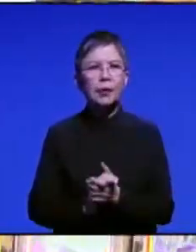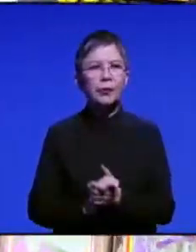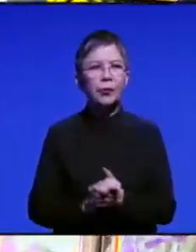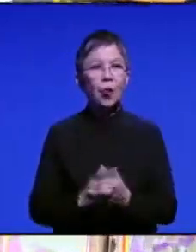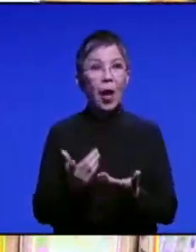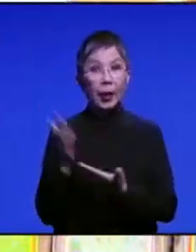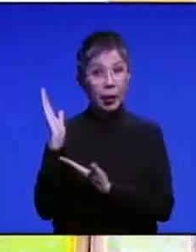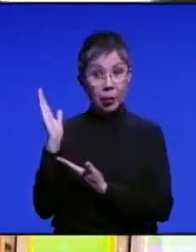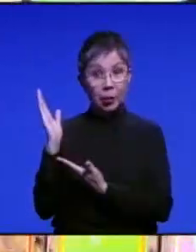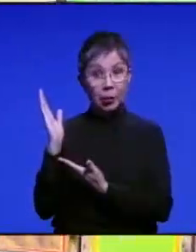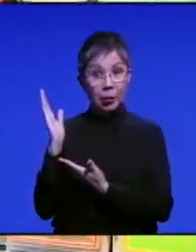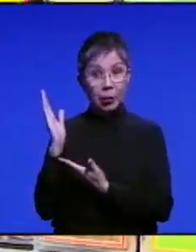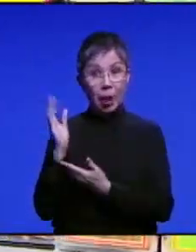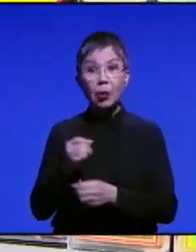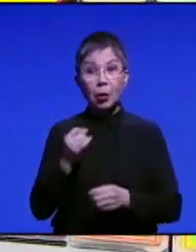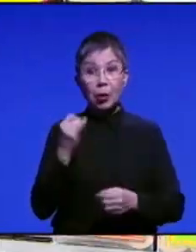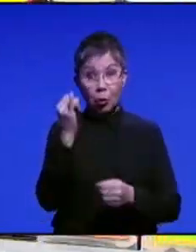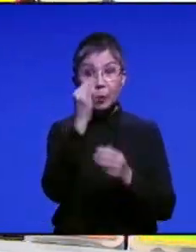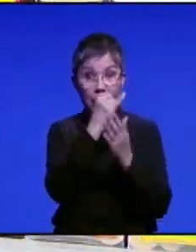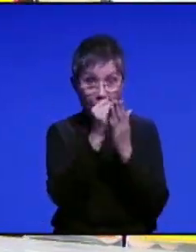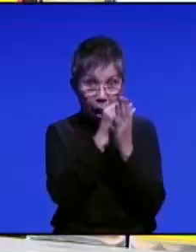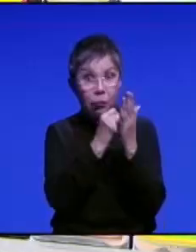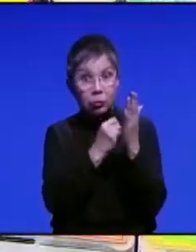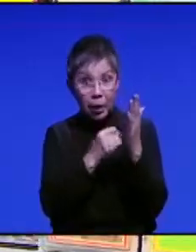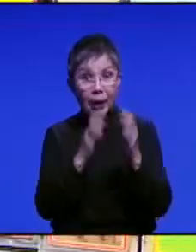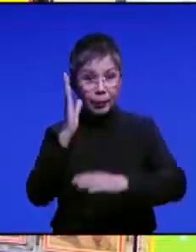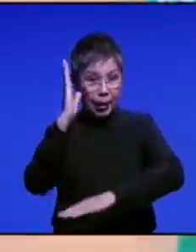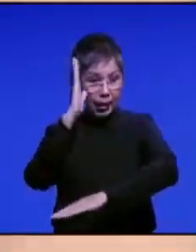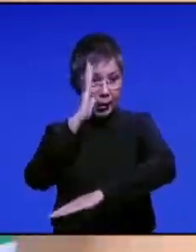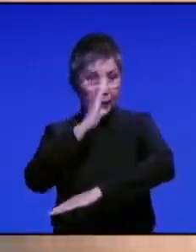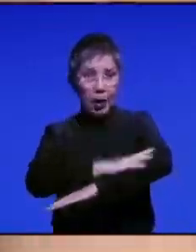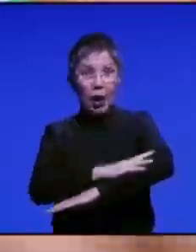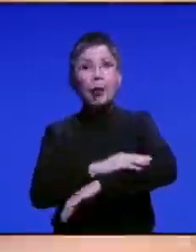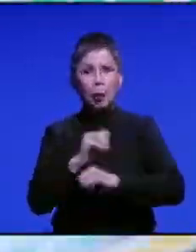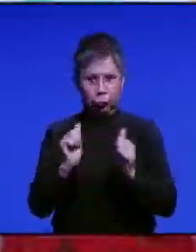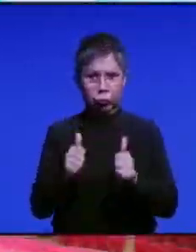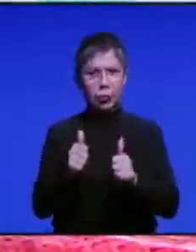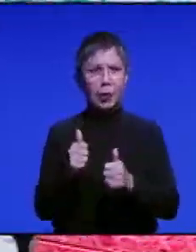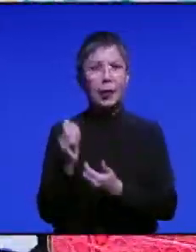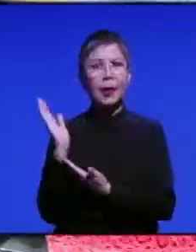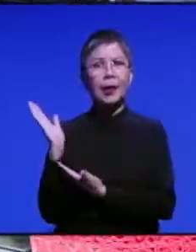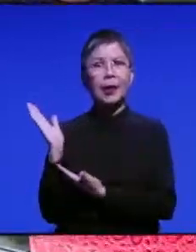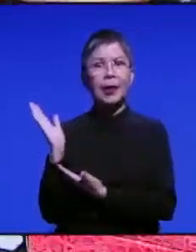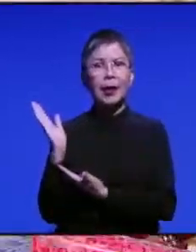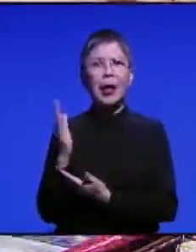Tenang, buat yang gak jago gambar kayak saya, bisa mengaplikasikan henna dengan stiker. Kayak gini